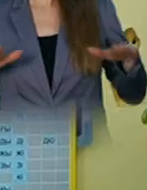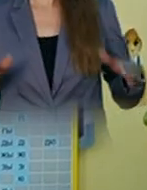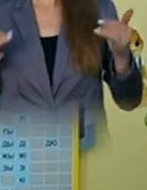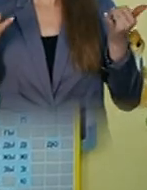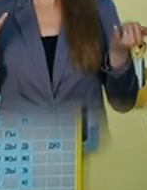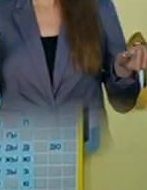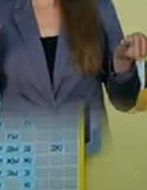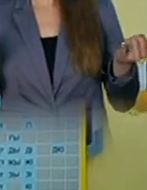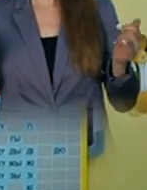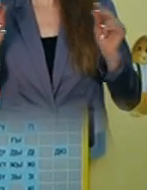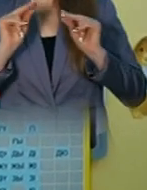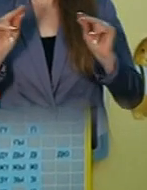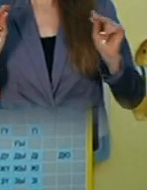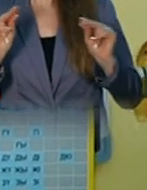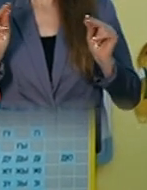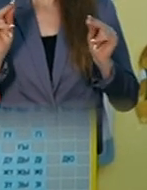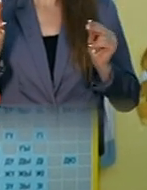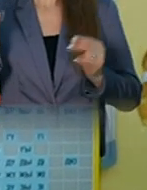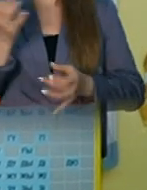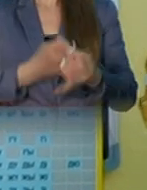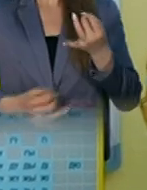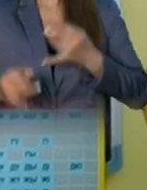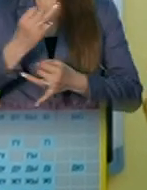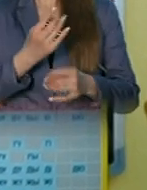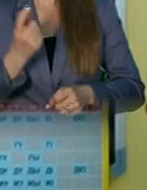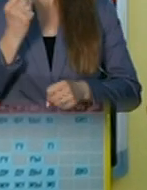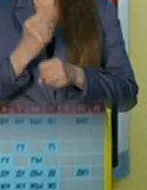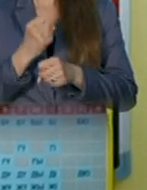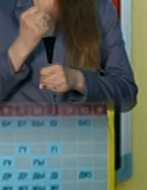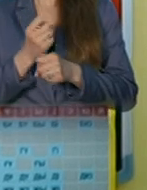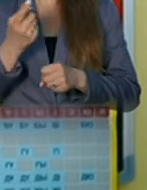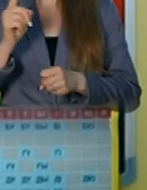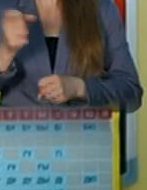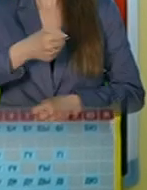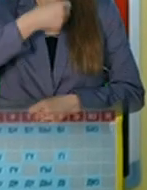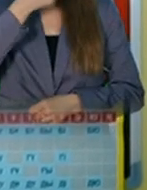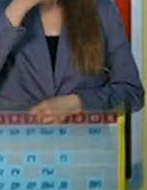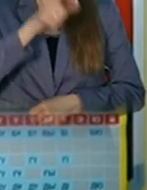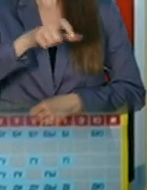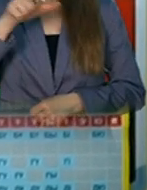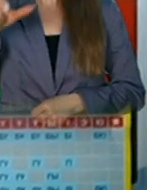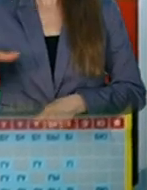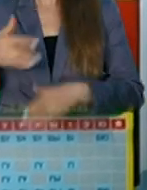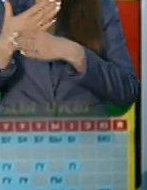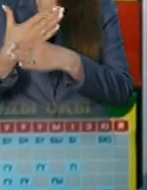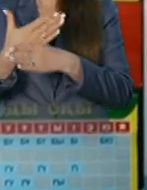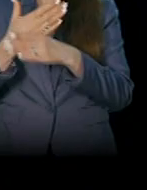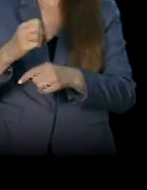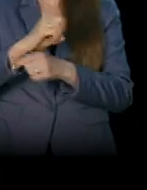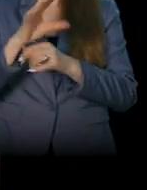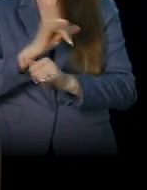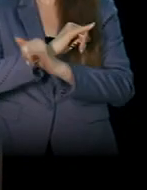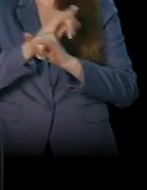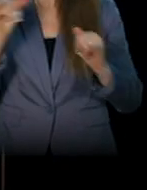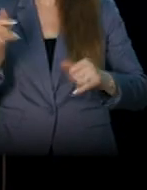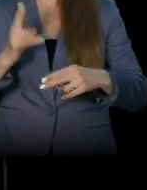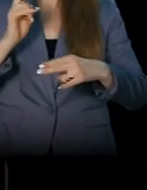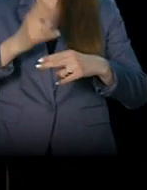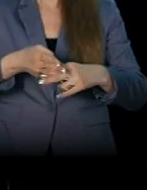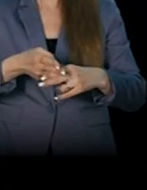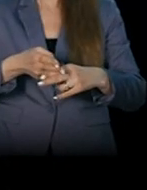Балалар, бүгін біз сабақта ересектерге коронавирустық инфекцияның таралуын тоқтатуға көмектесу үшін не істей алатынымыз